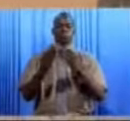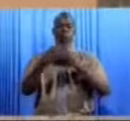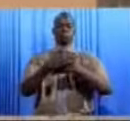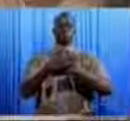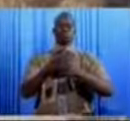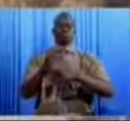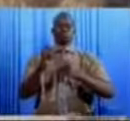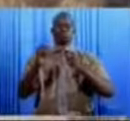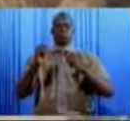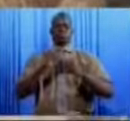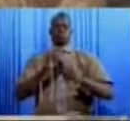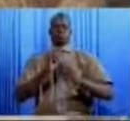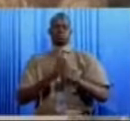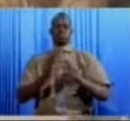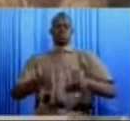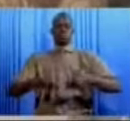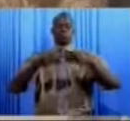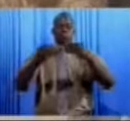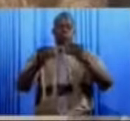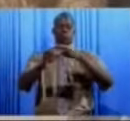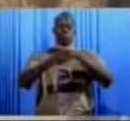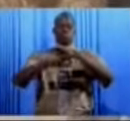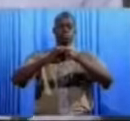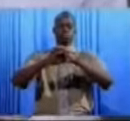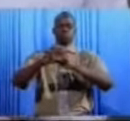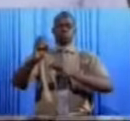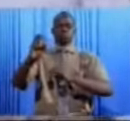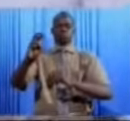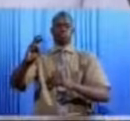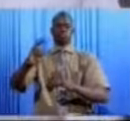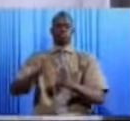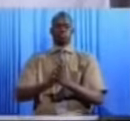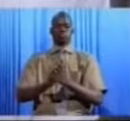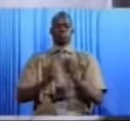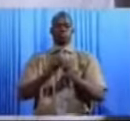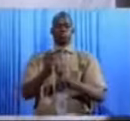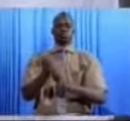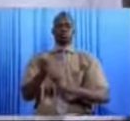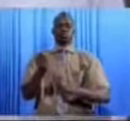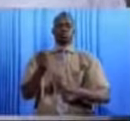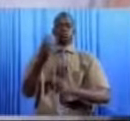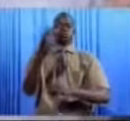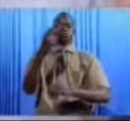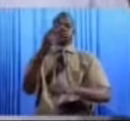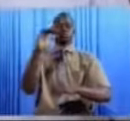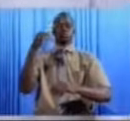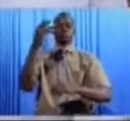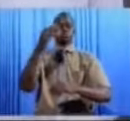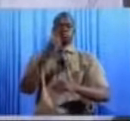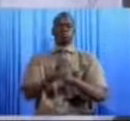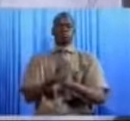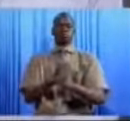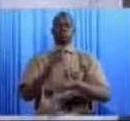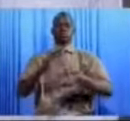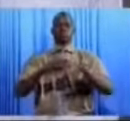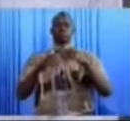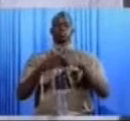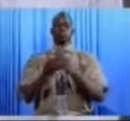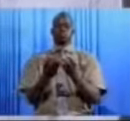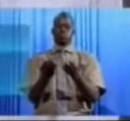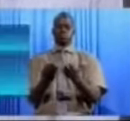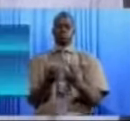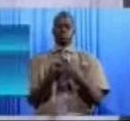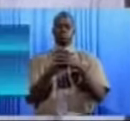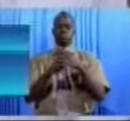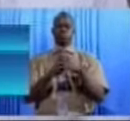latrines un don de la fondation espagnole katju qui va se passer dans les 20 prochaines années sera construit par ses enfants ils ont besoin de commencer